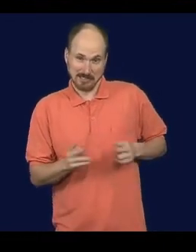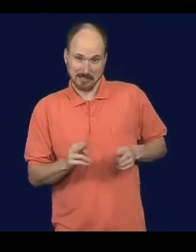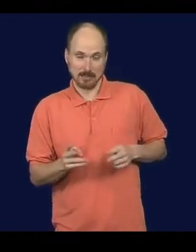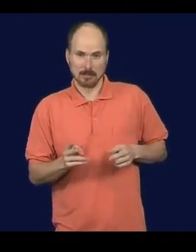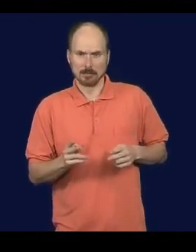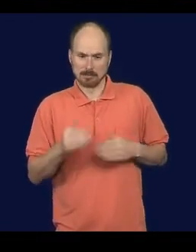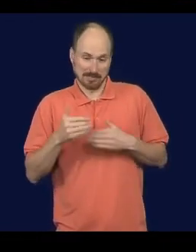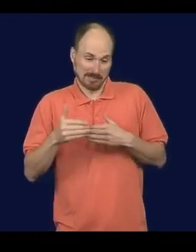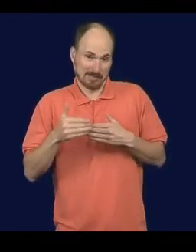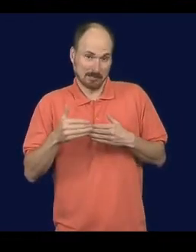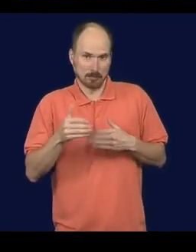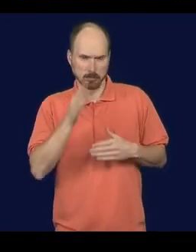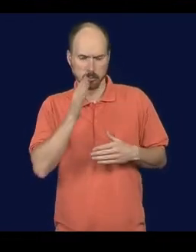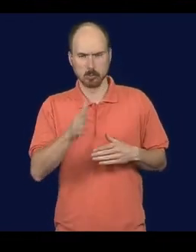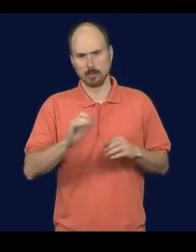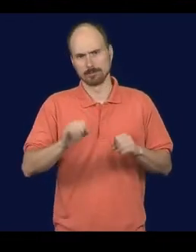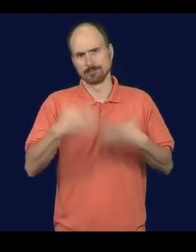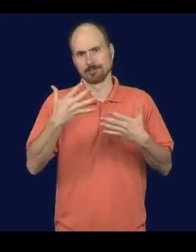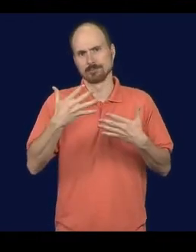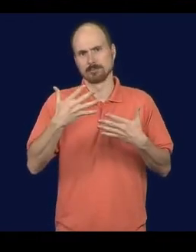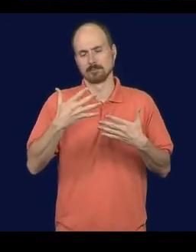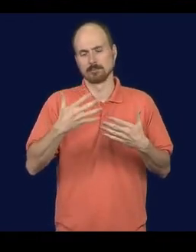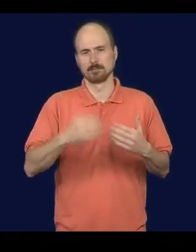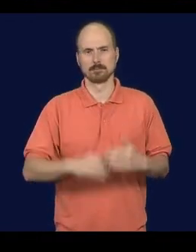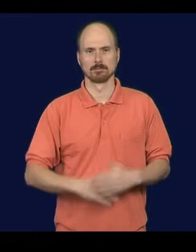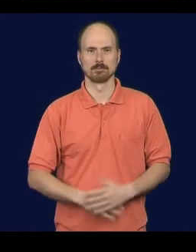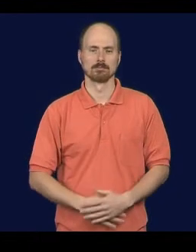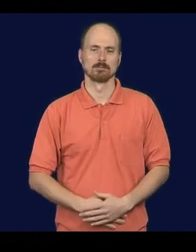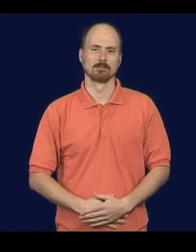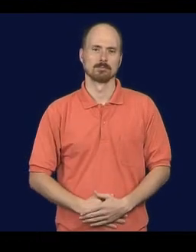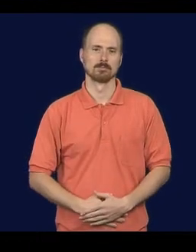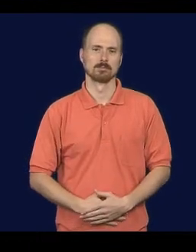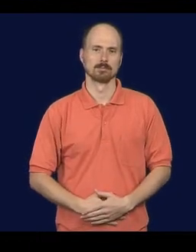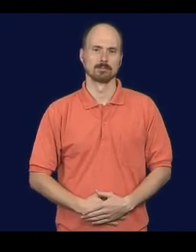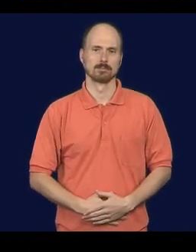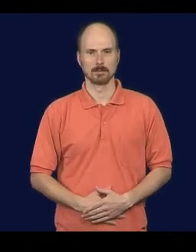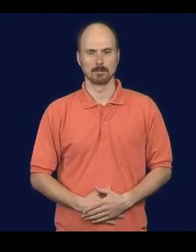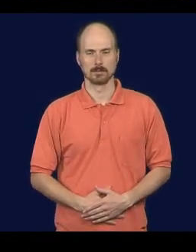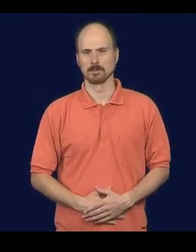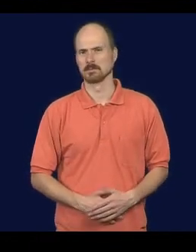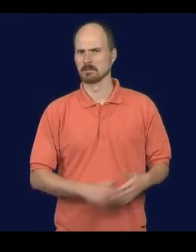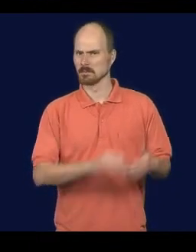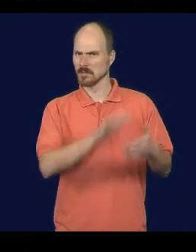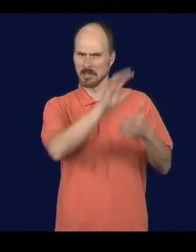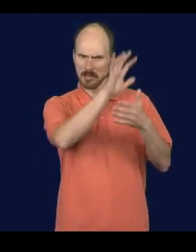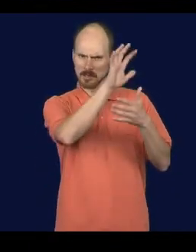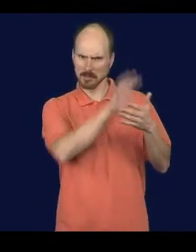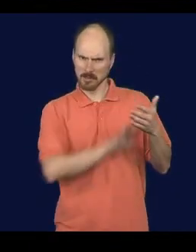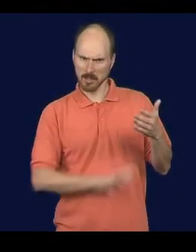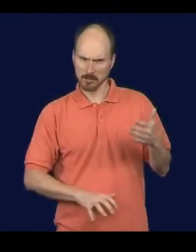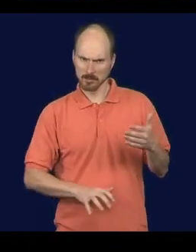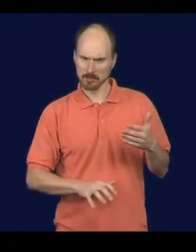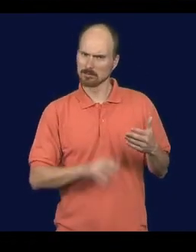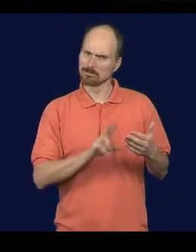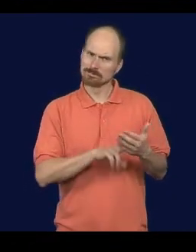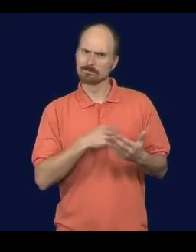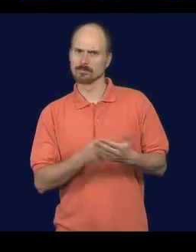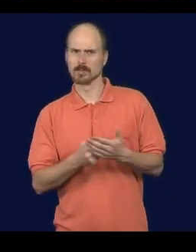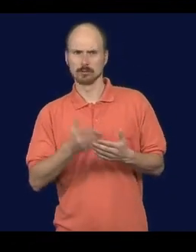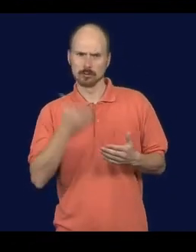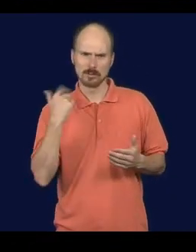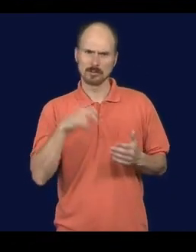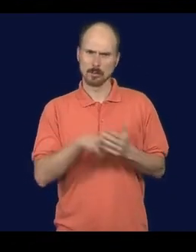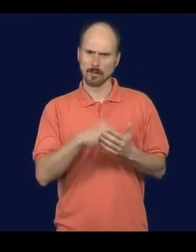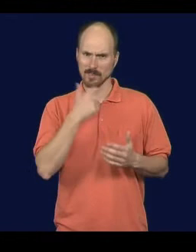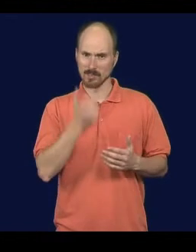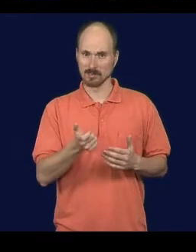hlasová asistentka pro telefony a tablety s Androidem. Funguje to vlastně tím způsobem, že uživatel